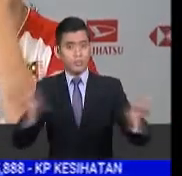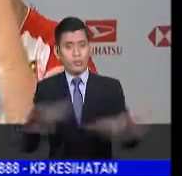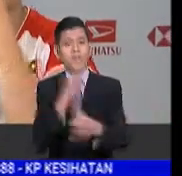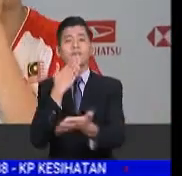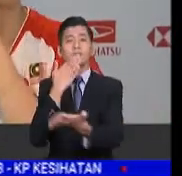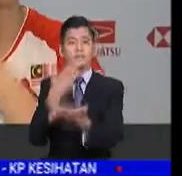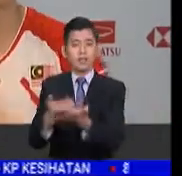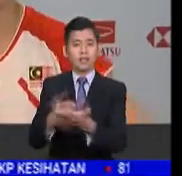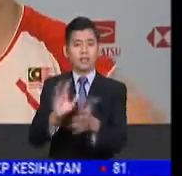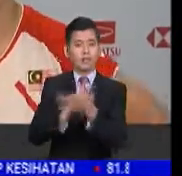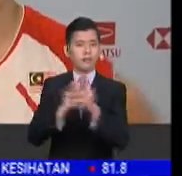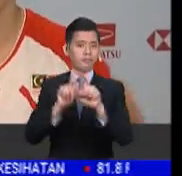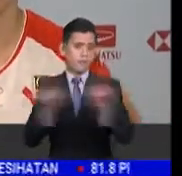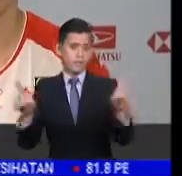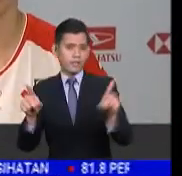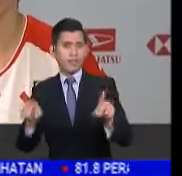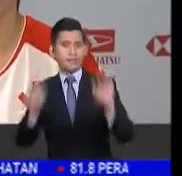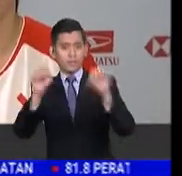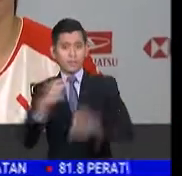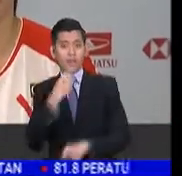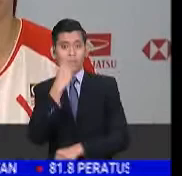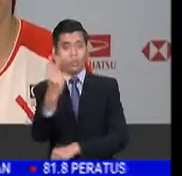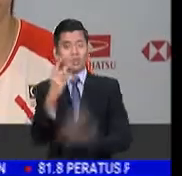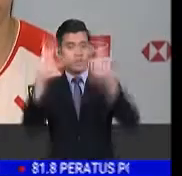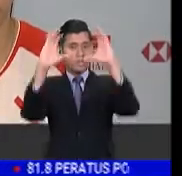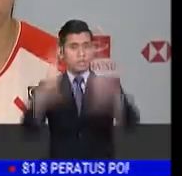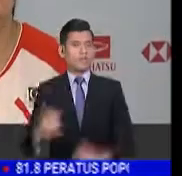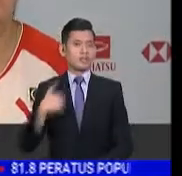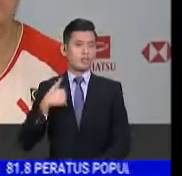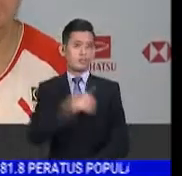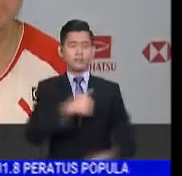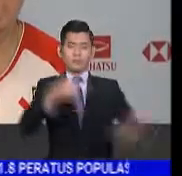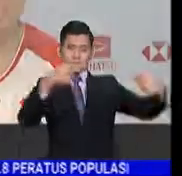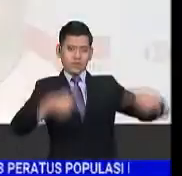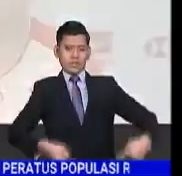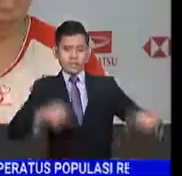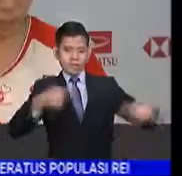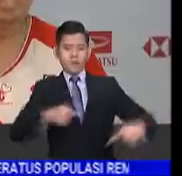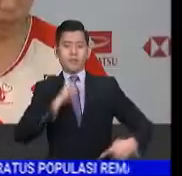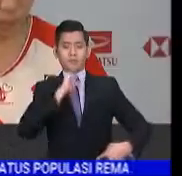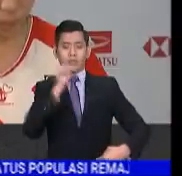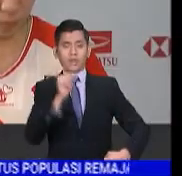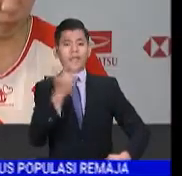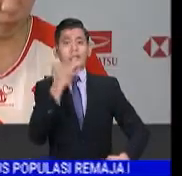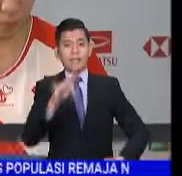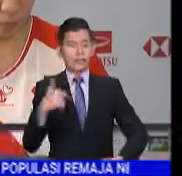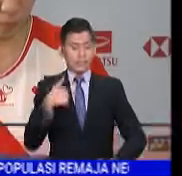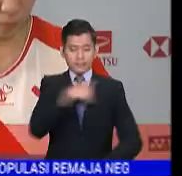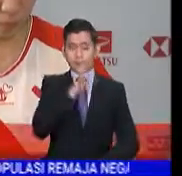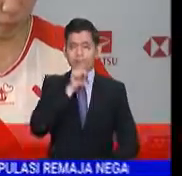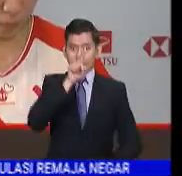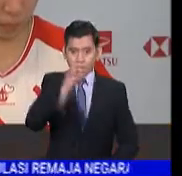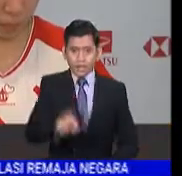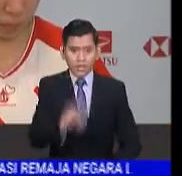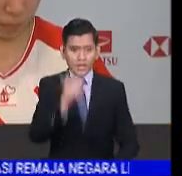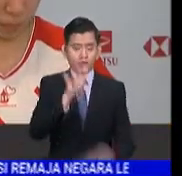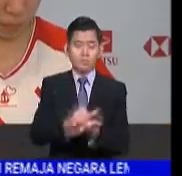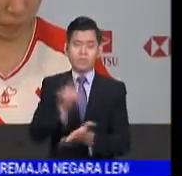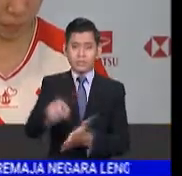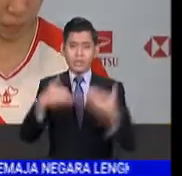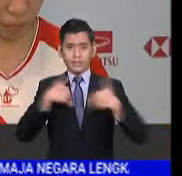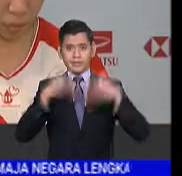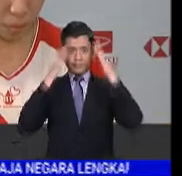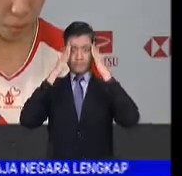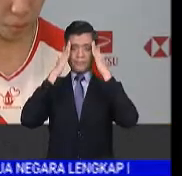but definitely you can see that it's not our day today. It's more like consistency,